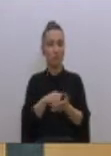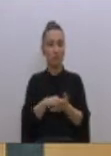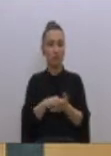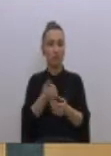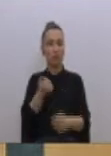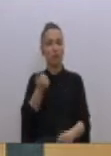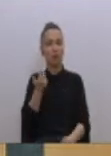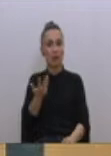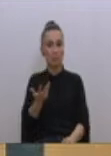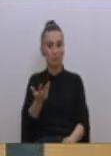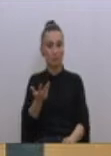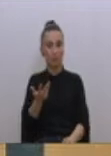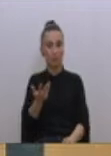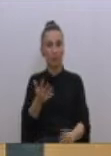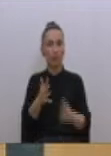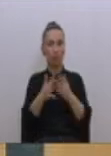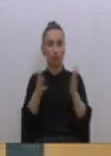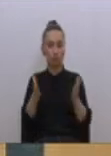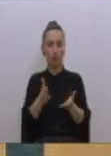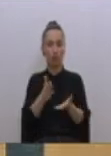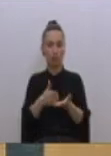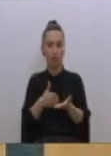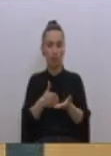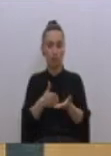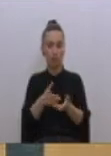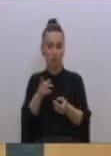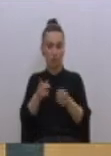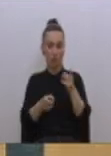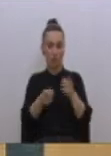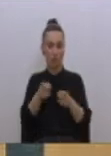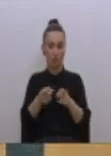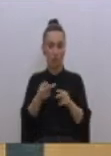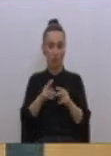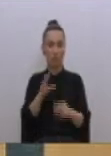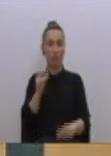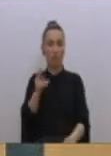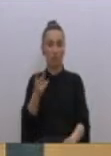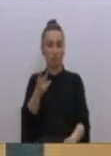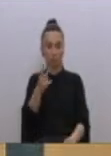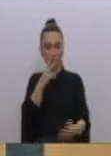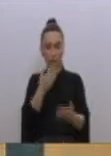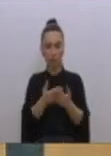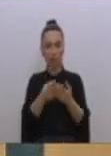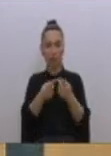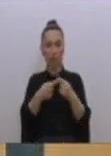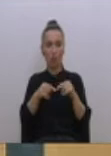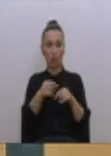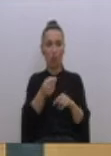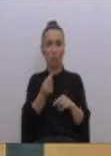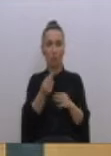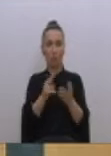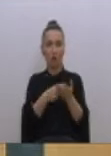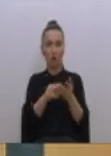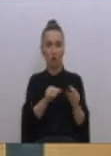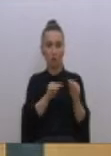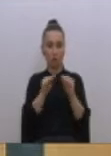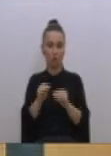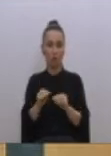რამდენად დიდია და რეალისტური ეს რისკი, უნდა ჩანდეს ორგანიზაციის ფინანსურ